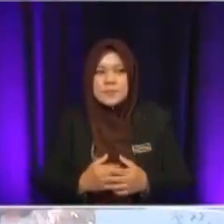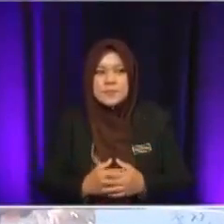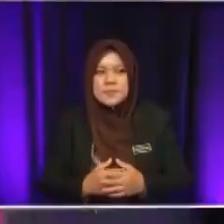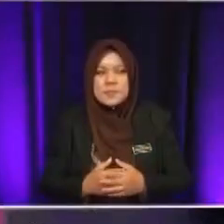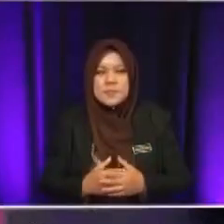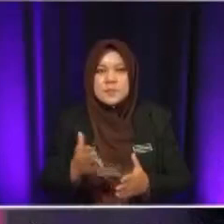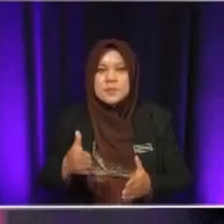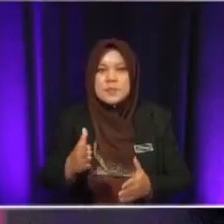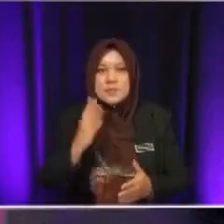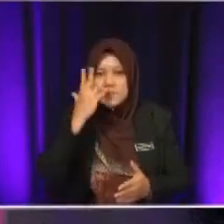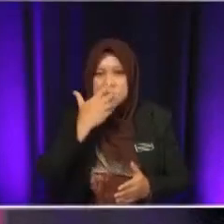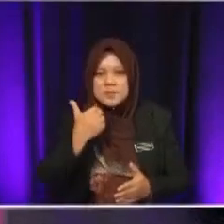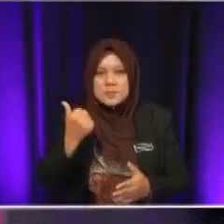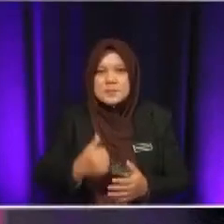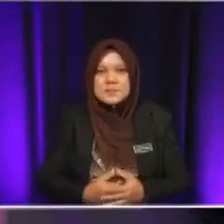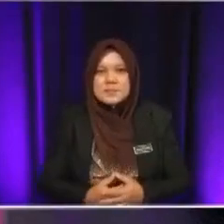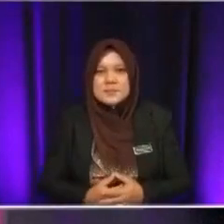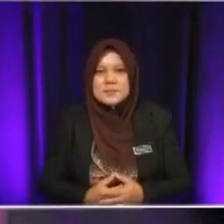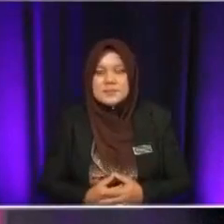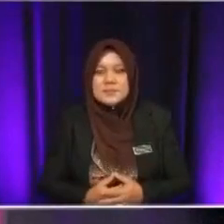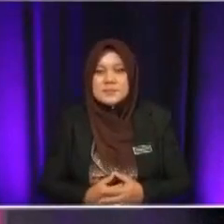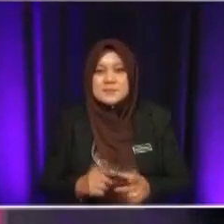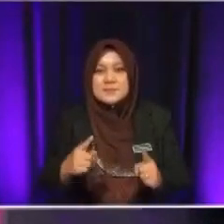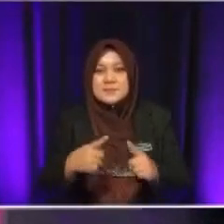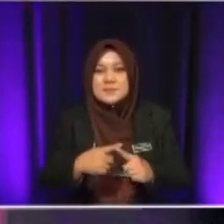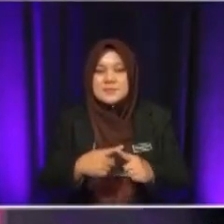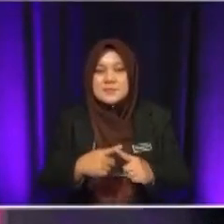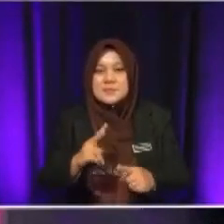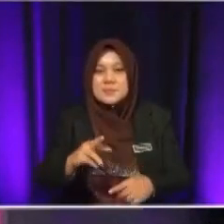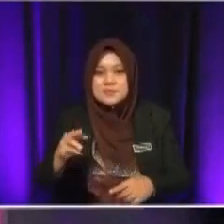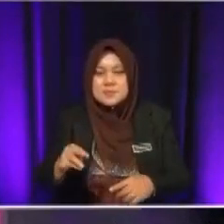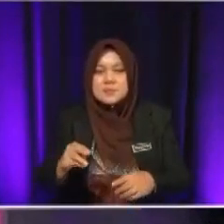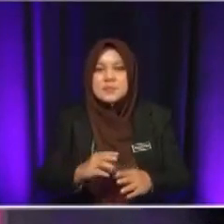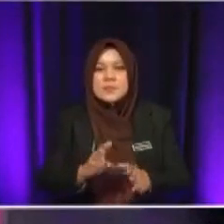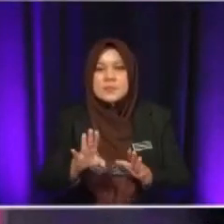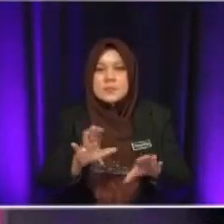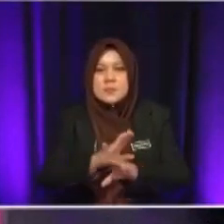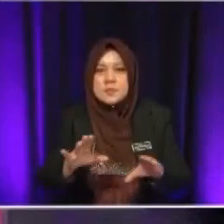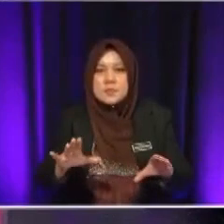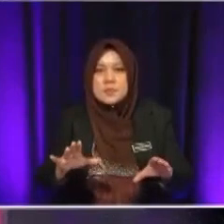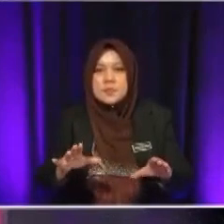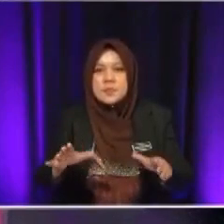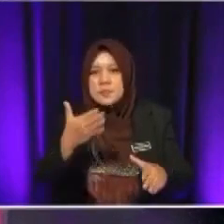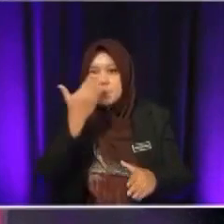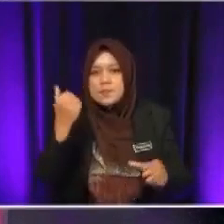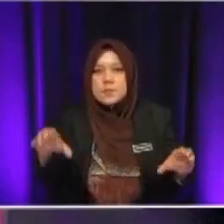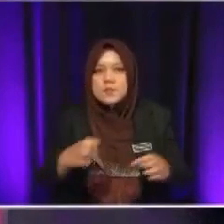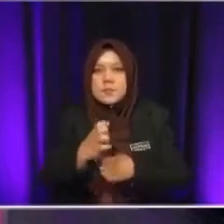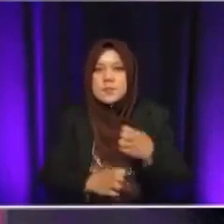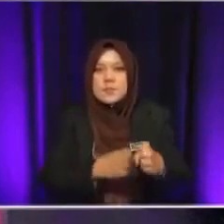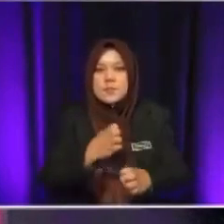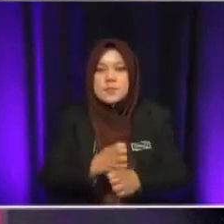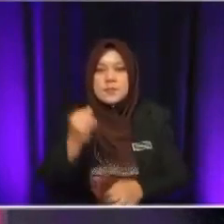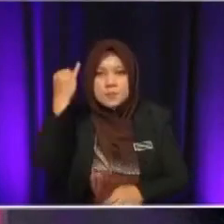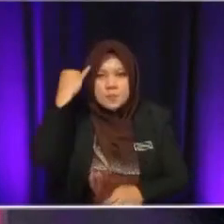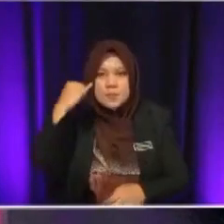pun nampak cantik. Dia boleh berenang-renang. Betul. Jadi kepada anda, jangan lupa untuk lakukan juga apa eksperimen kita jalankan pada hari ini. Semoga